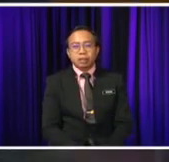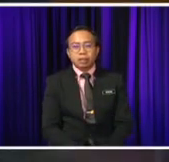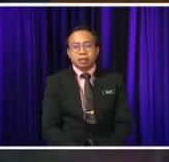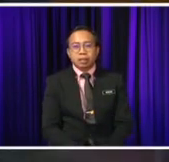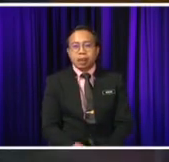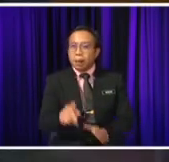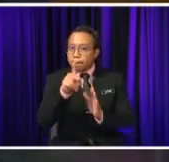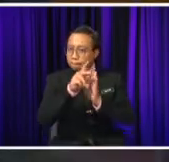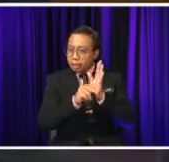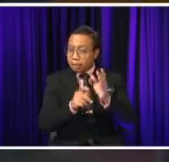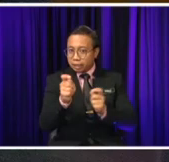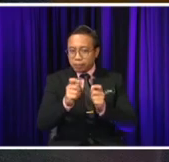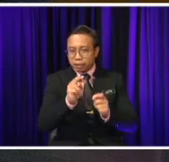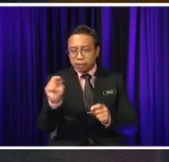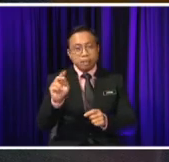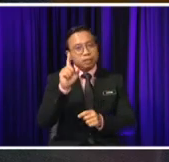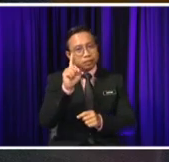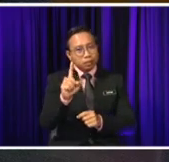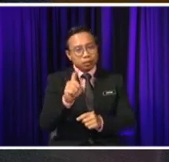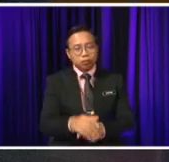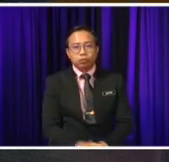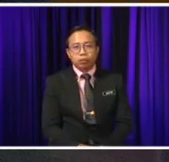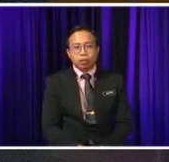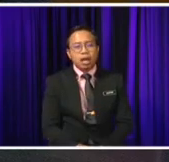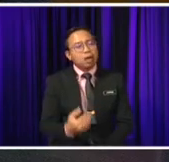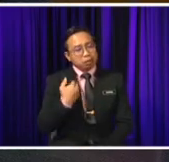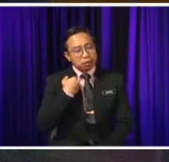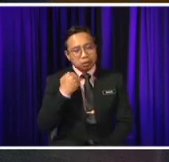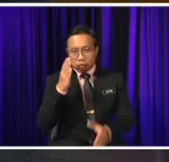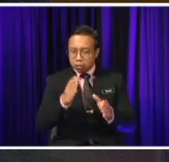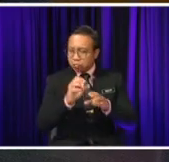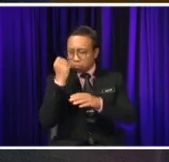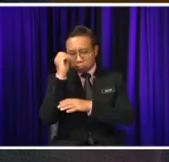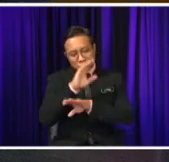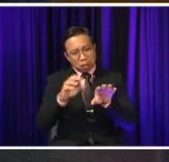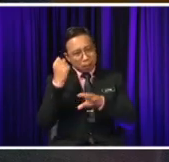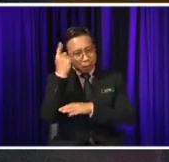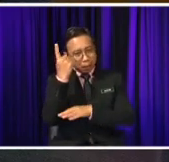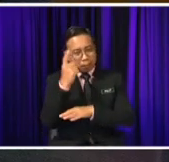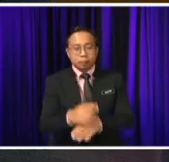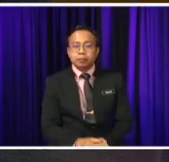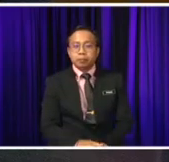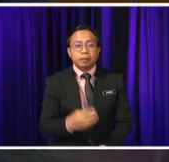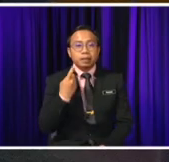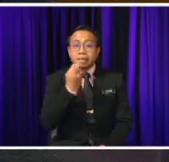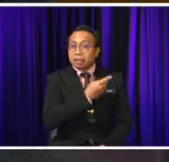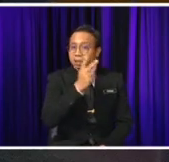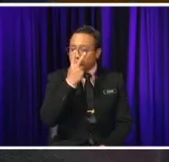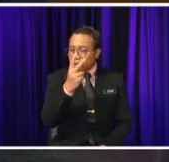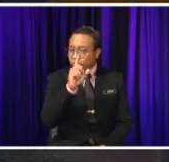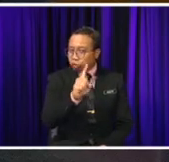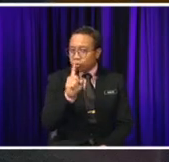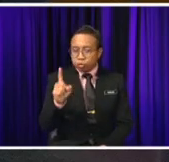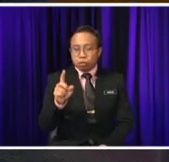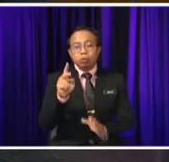ini merupakan satu kalau kita kadang-kadang orang tak paham apa Betawi saat ini kita tengok satu persatu apa